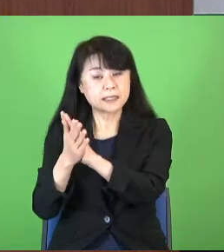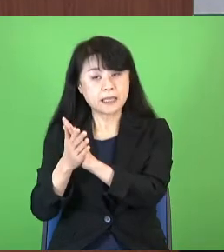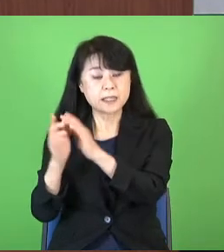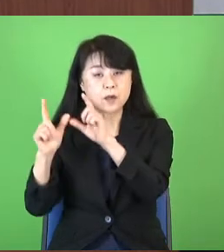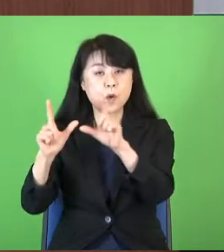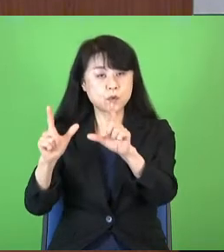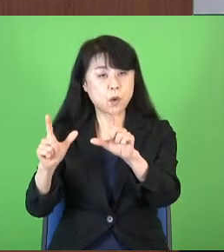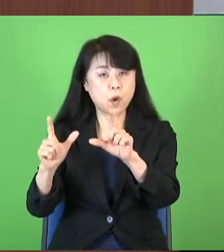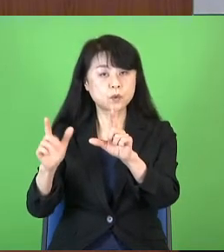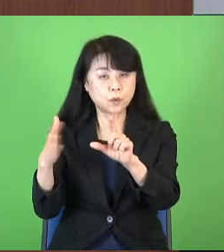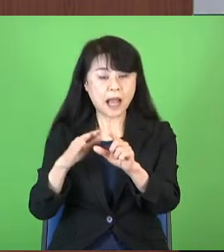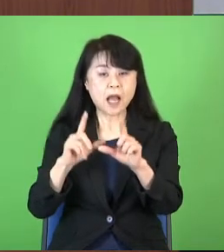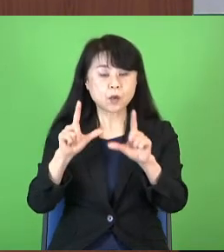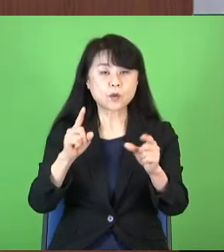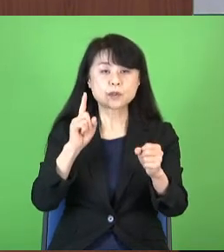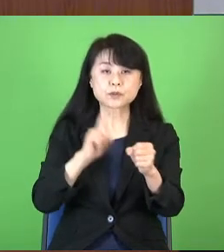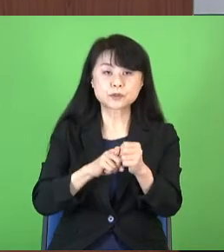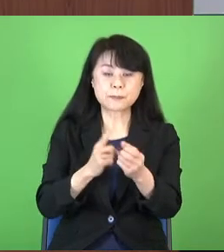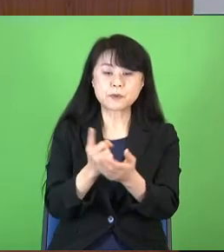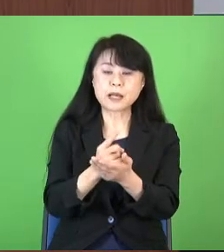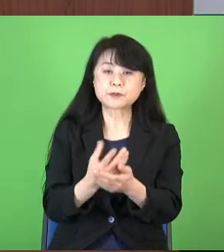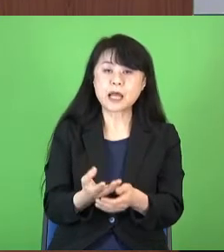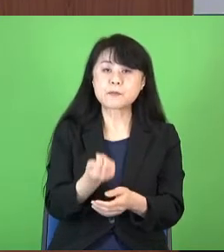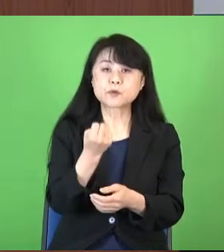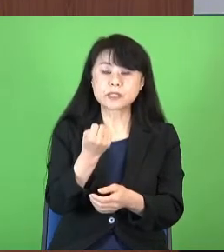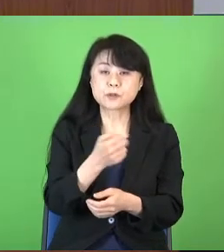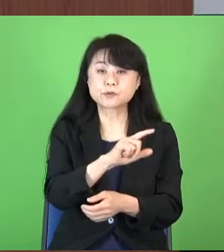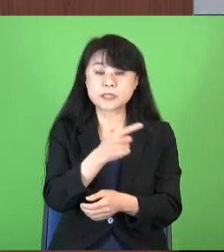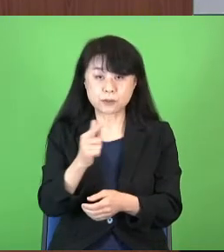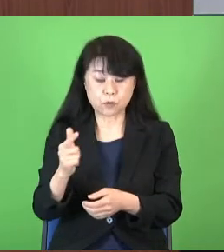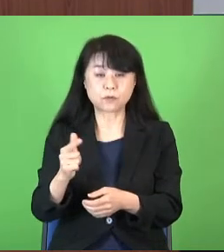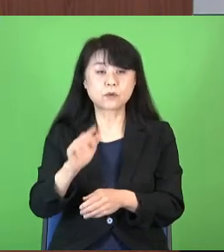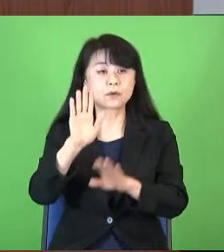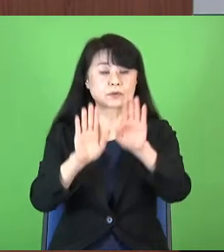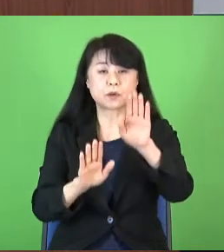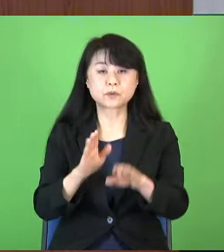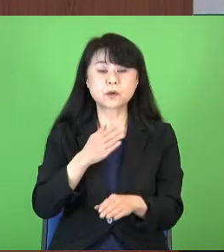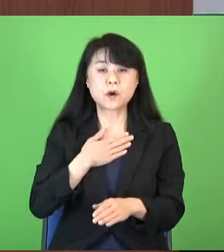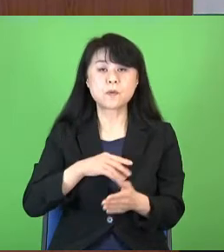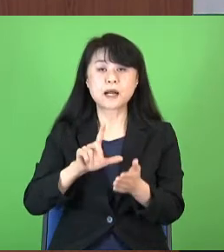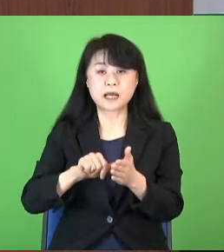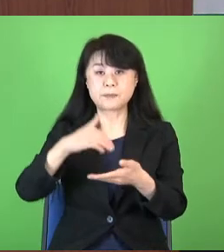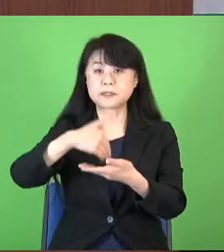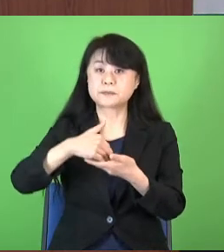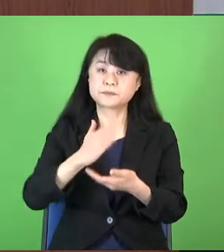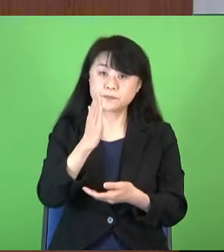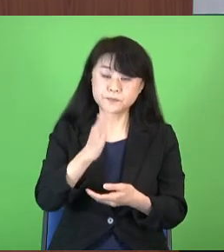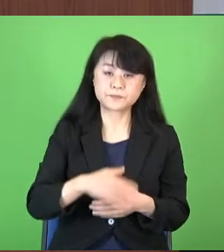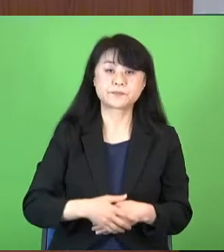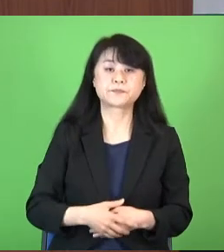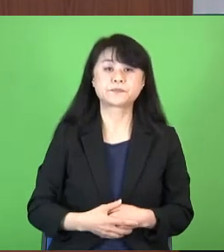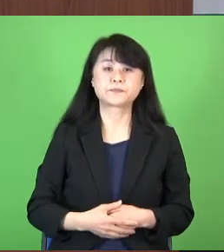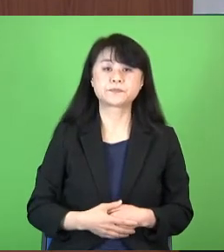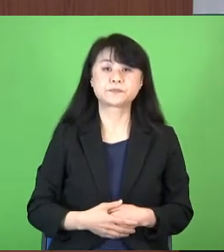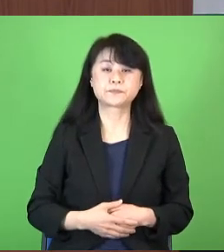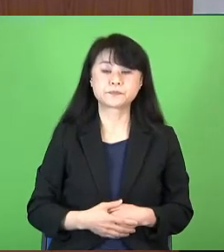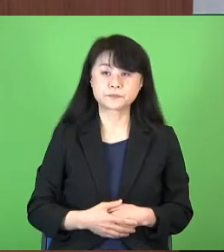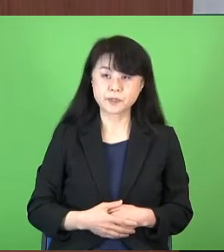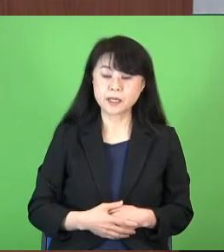しているとかですね公表するための何かば入れない持っているとかそのあたり状況わかるものももしあれば教えてください